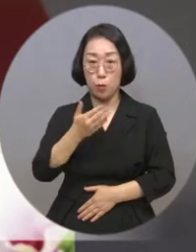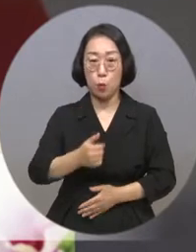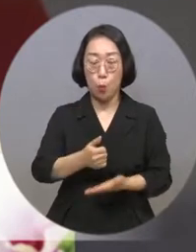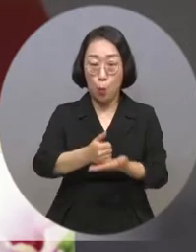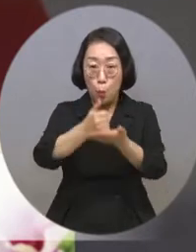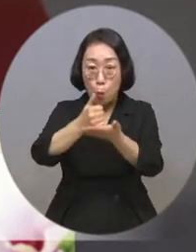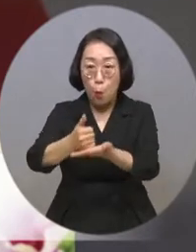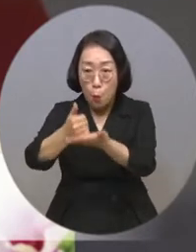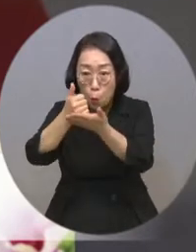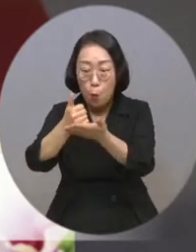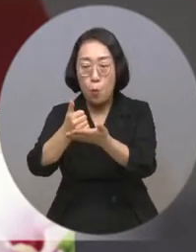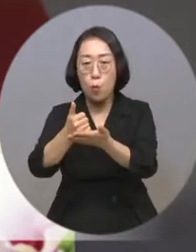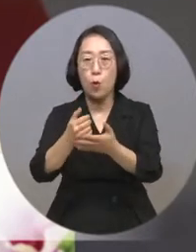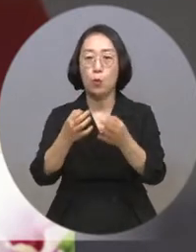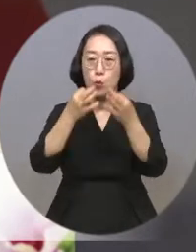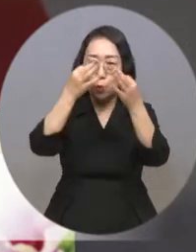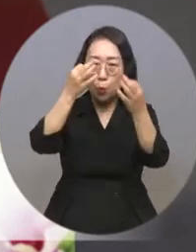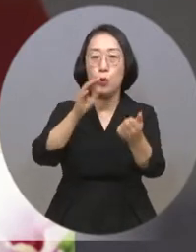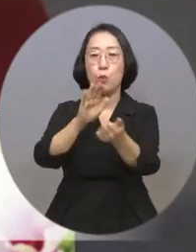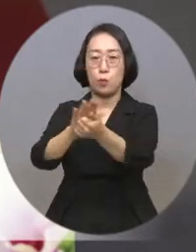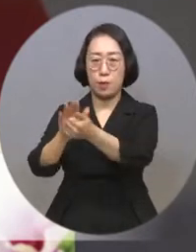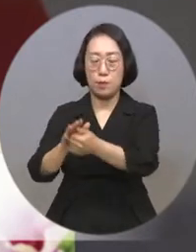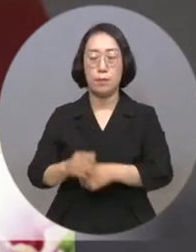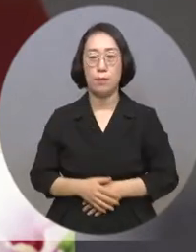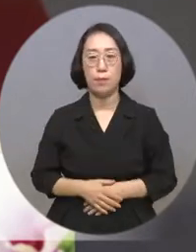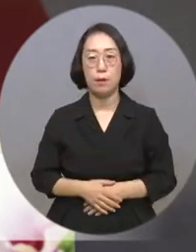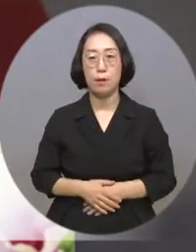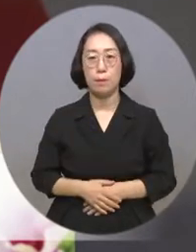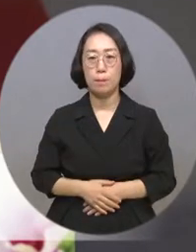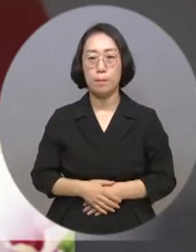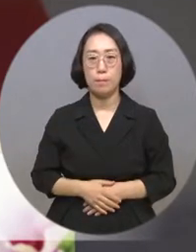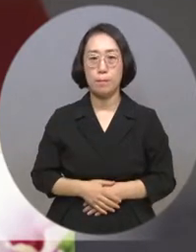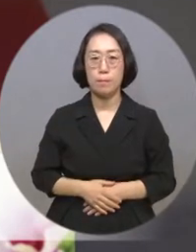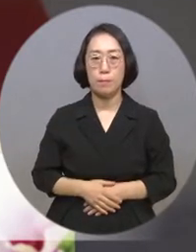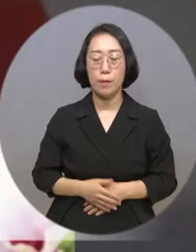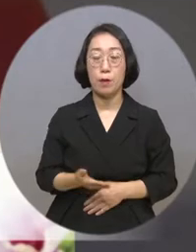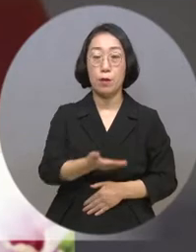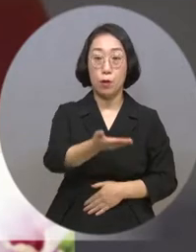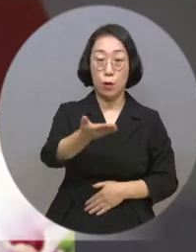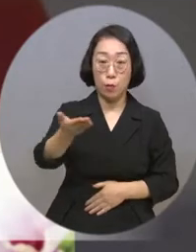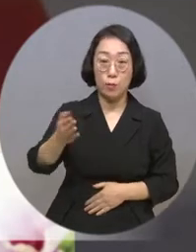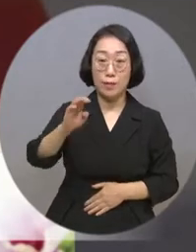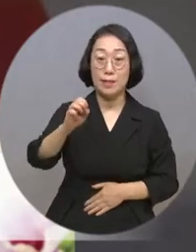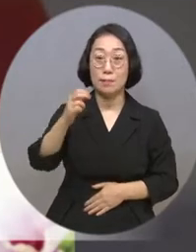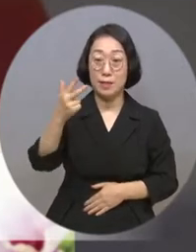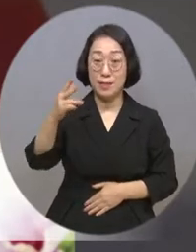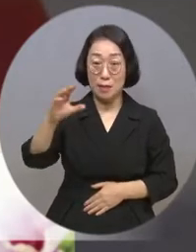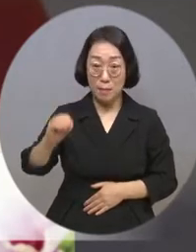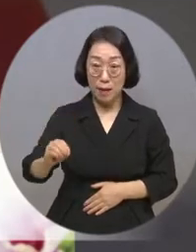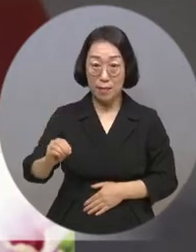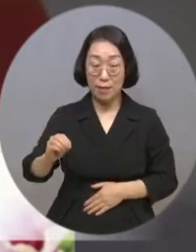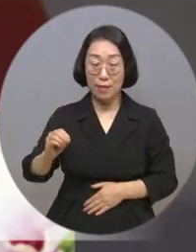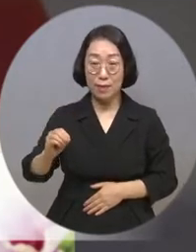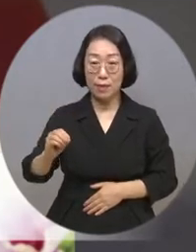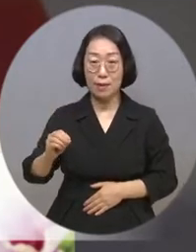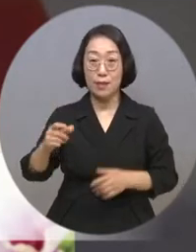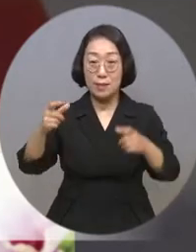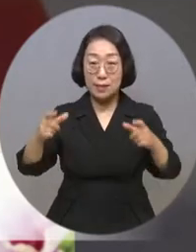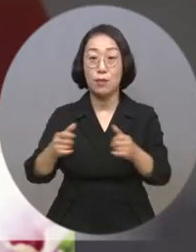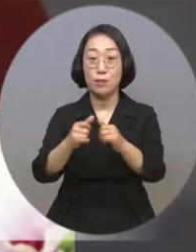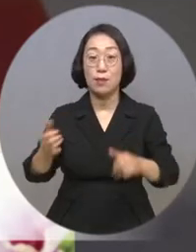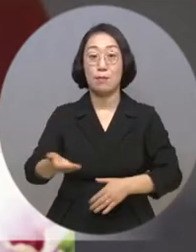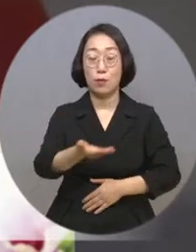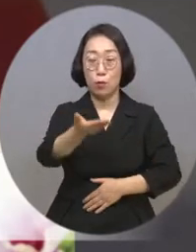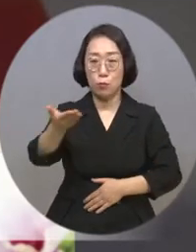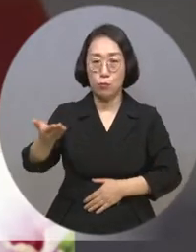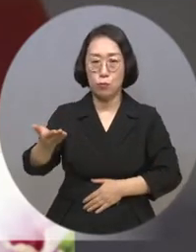세심한 보훈 정책에 힘쓰겠습니다. 존경하는 47만 의정부 시민 여러분,